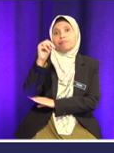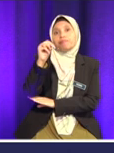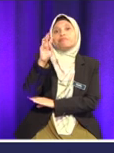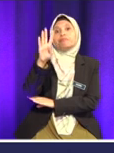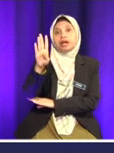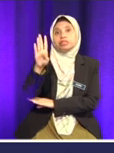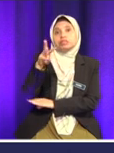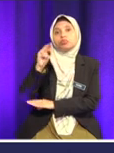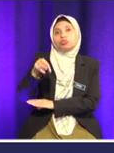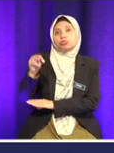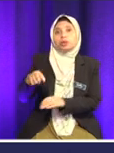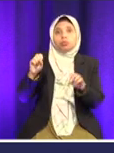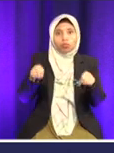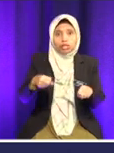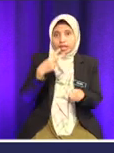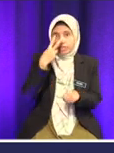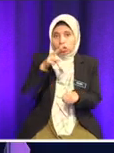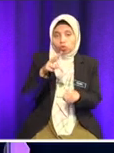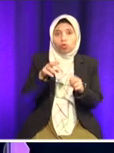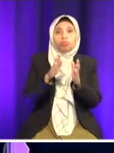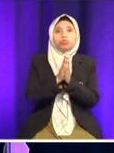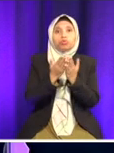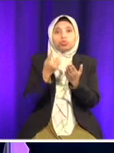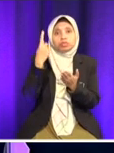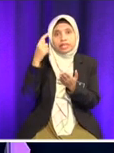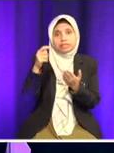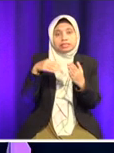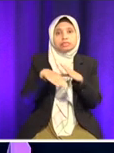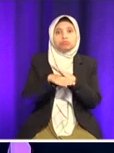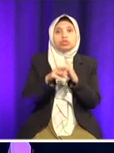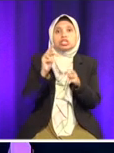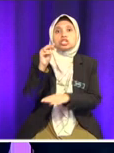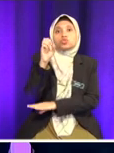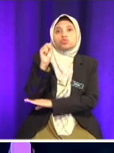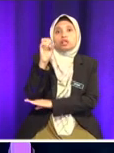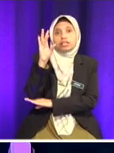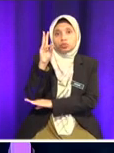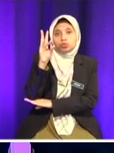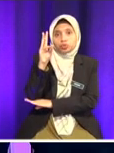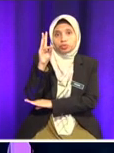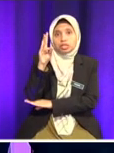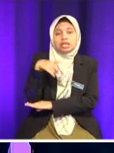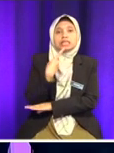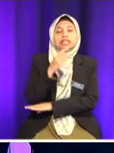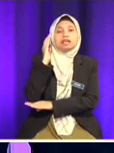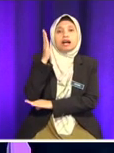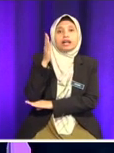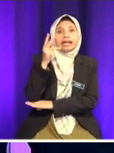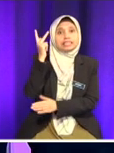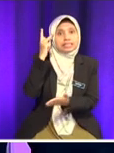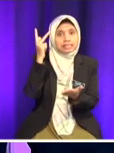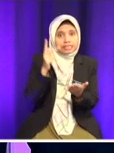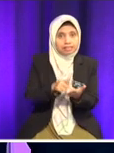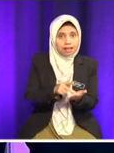mudah-murid boleh rujuk dalam buku teks pada halaman 7 ya dalam rangka ini kita akan mengenal